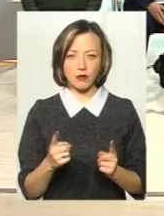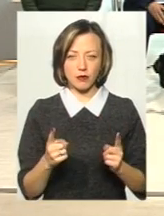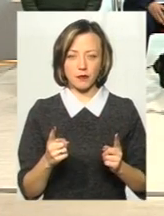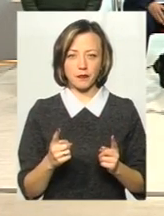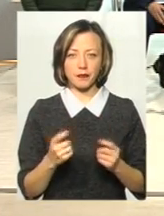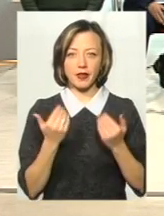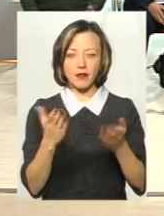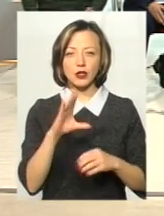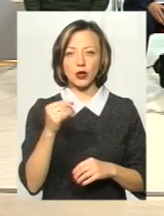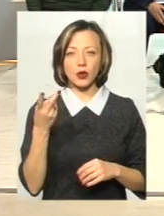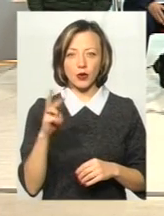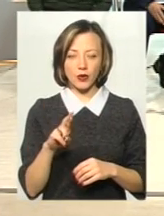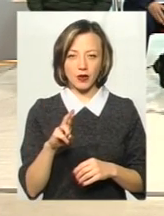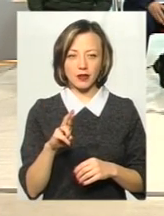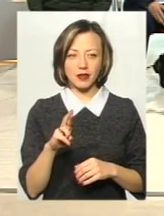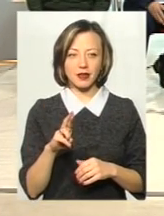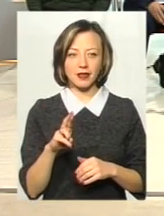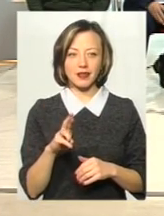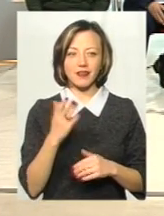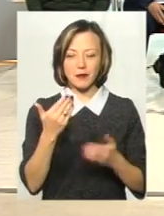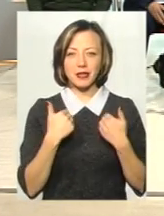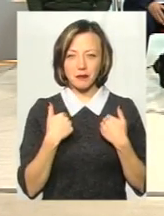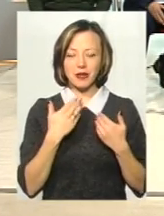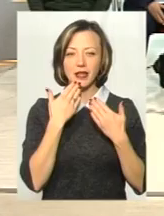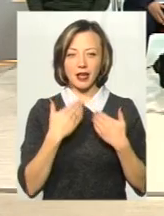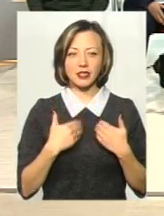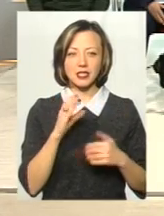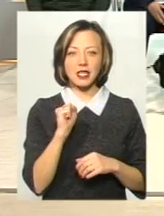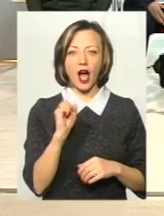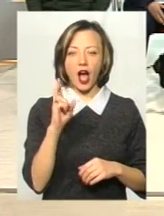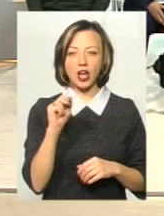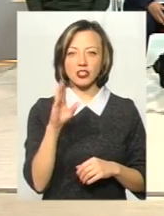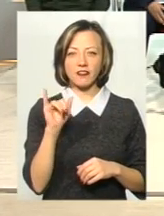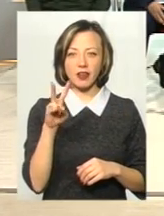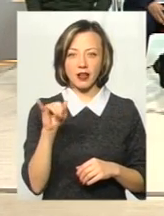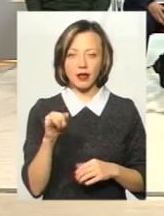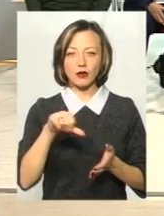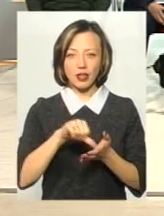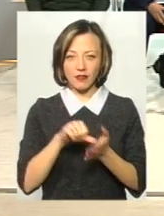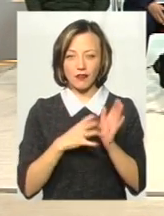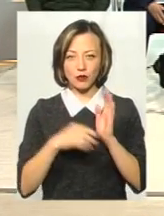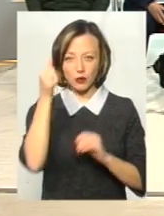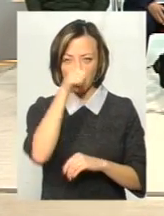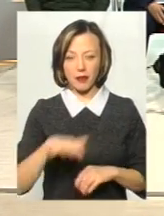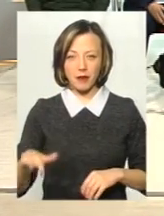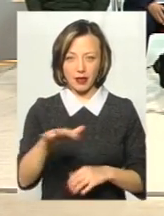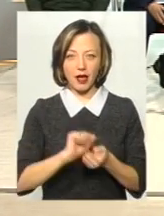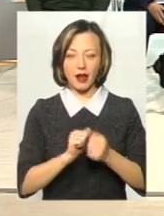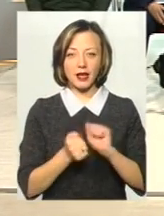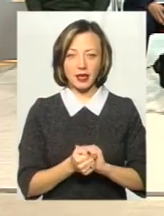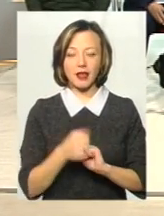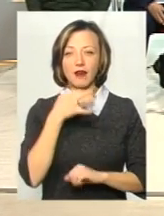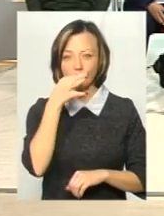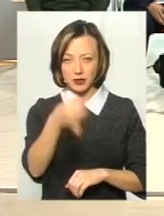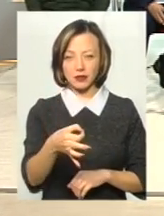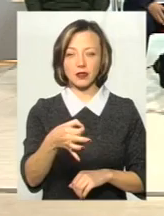Це ваша Юлька. Ви в мене питаєте, чи Саакашвілі брав участь в 90-му році на Майдані на граніті? То